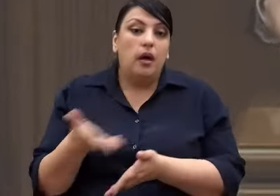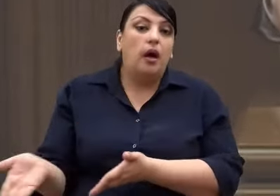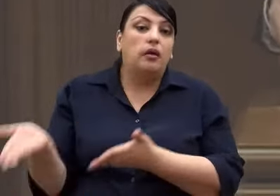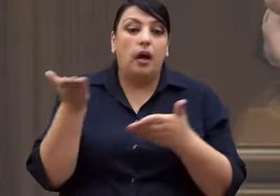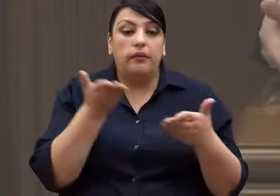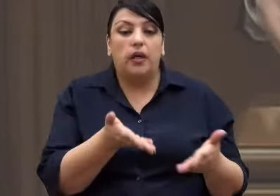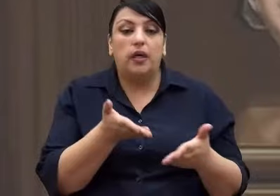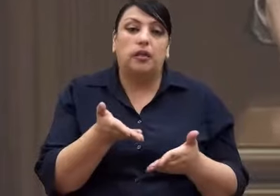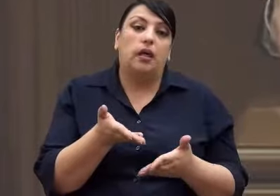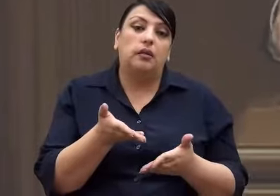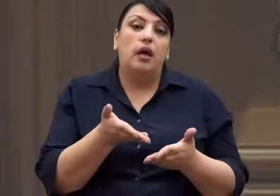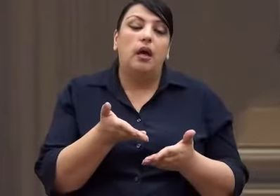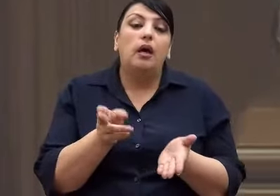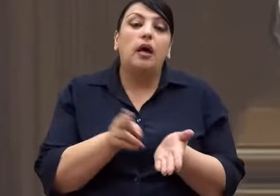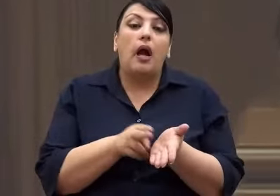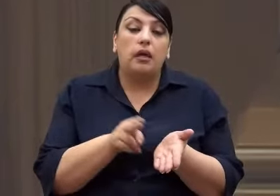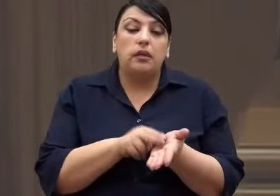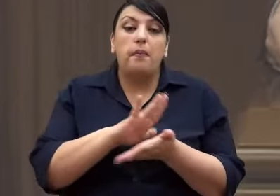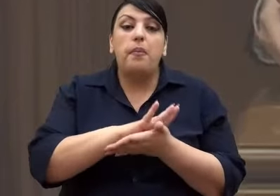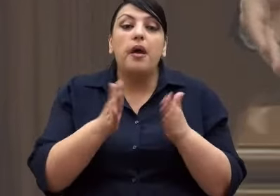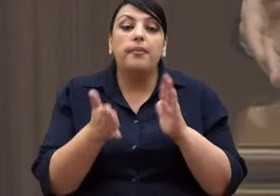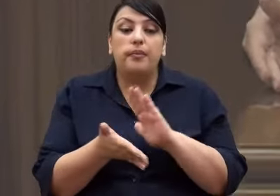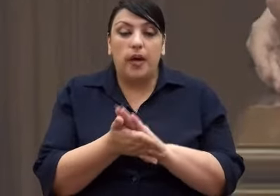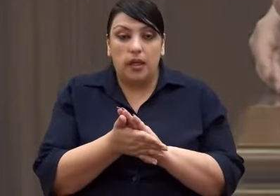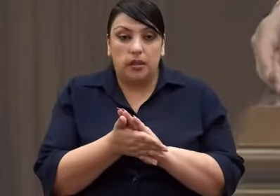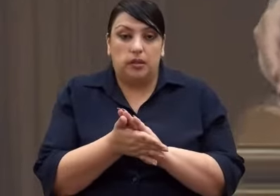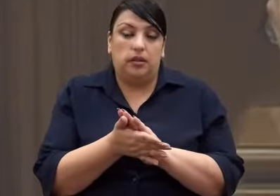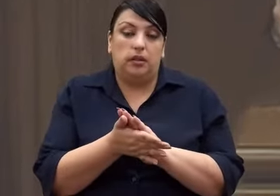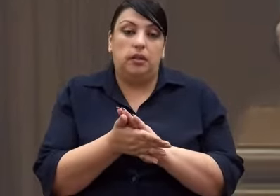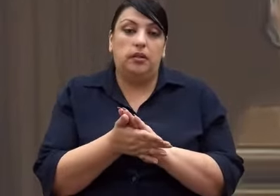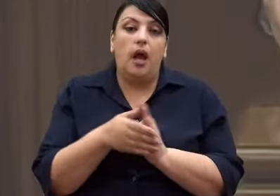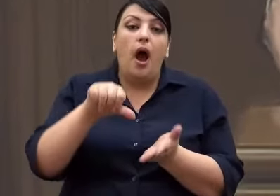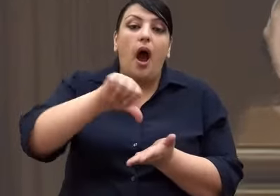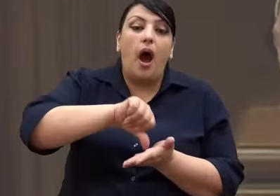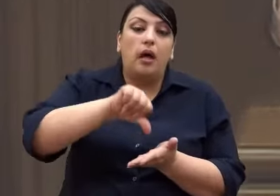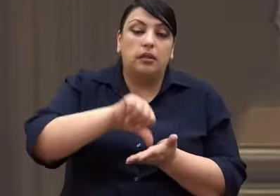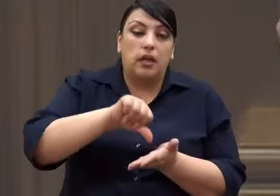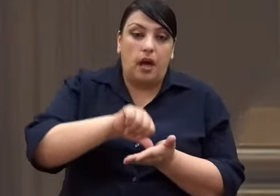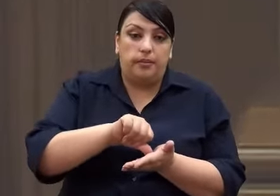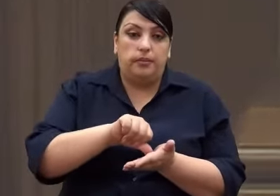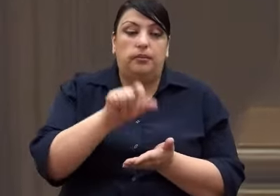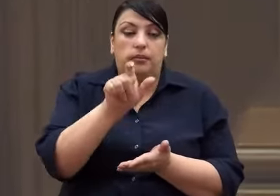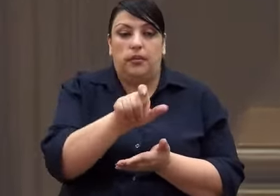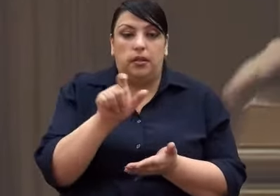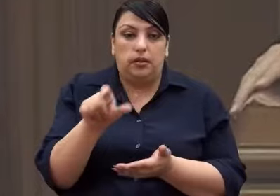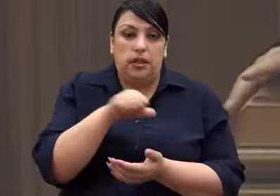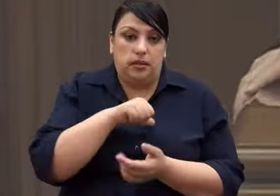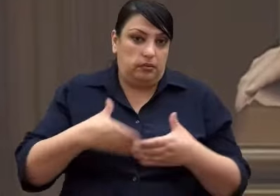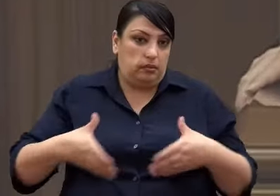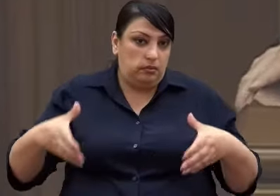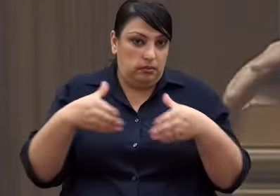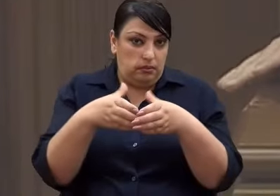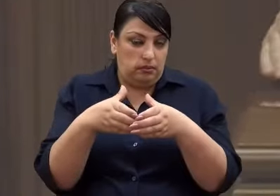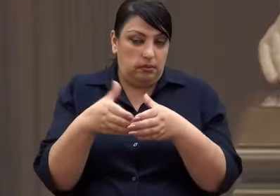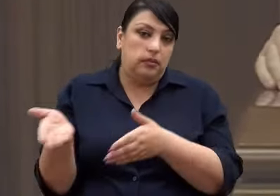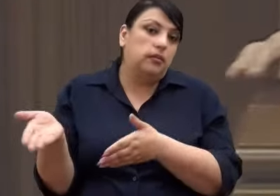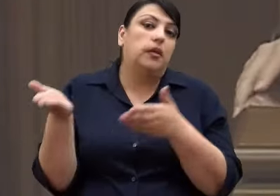հանձնաժողովի քաղաքացիական պայմանագիր ֆրակցիայի անդամ հանդիսացող անդամների կողմից,